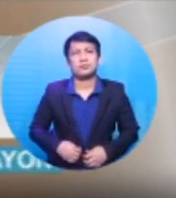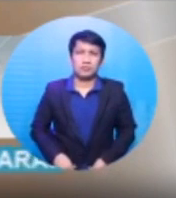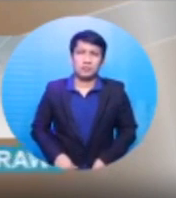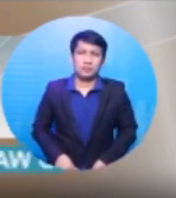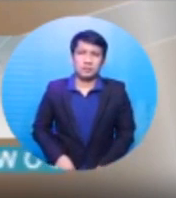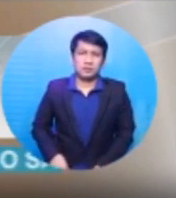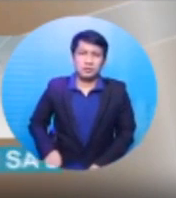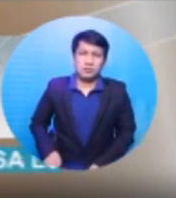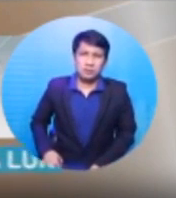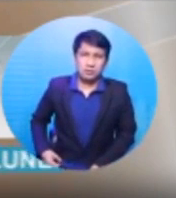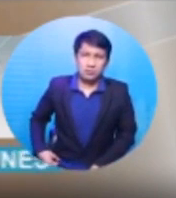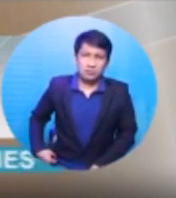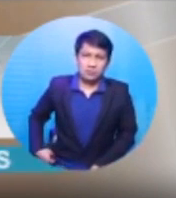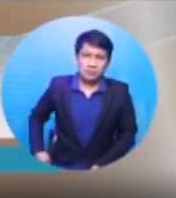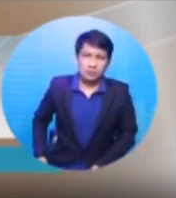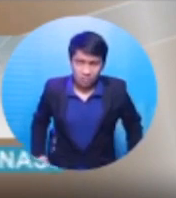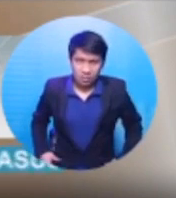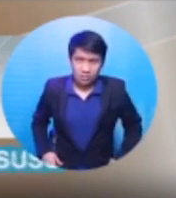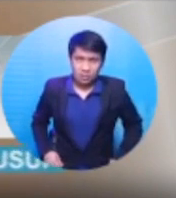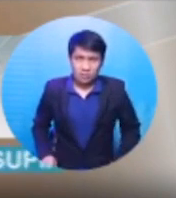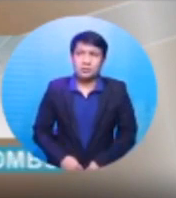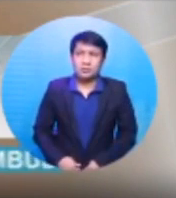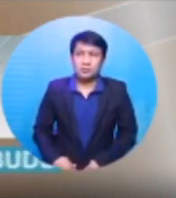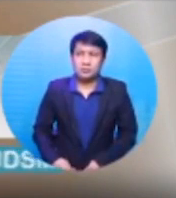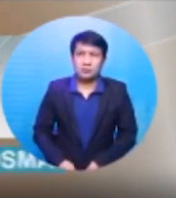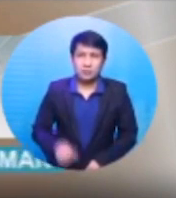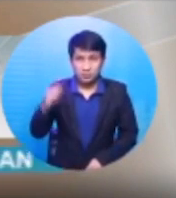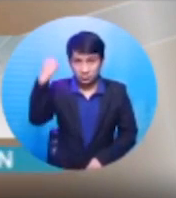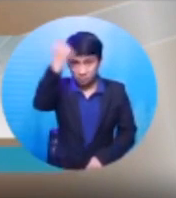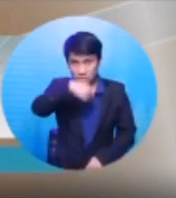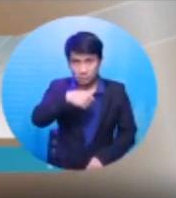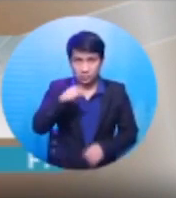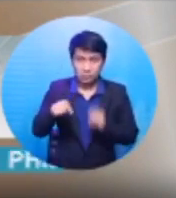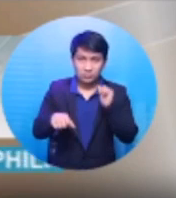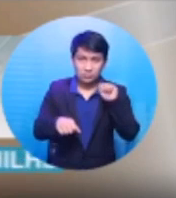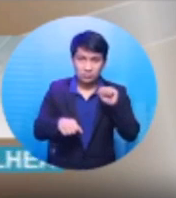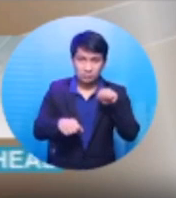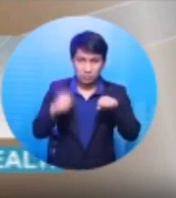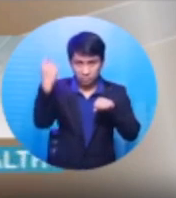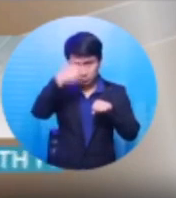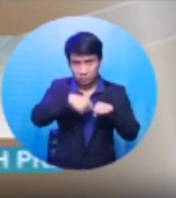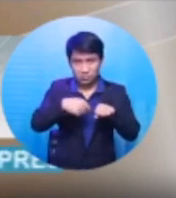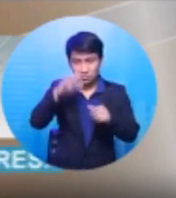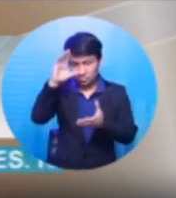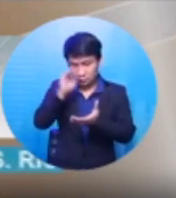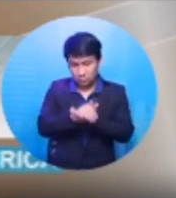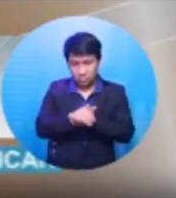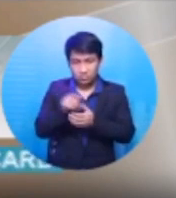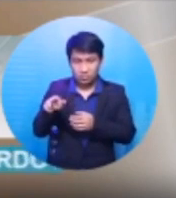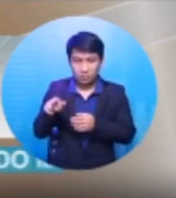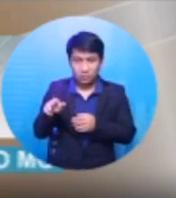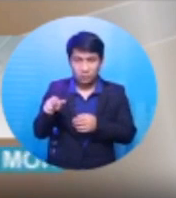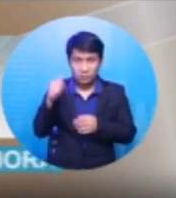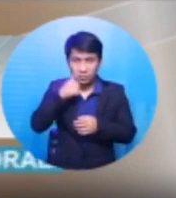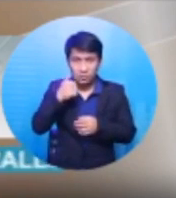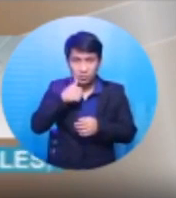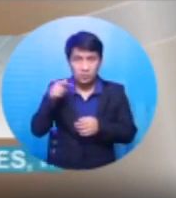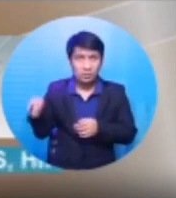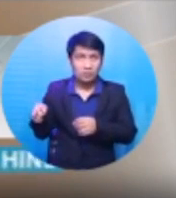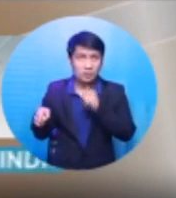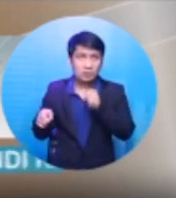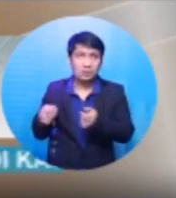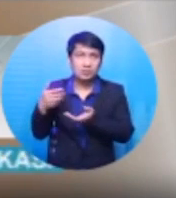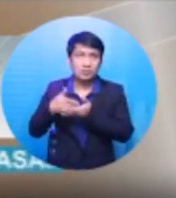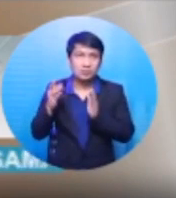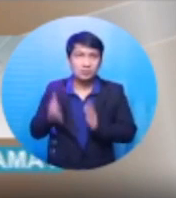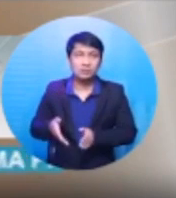siya. Ngayon, sabi mo, graduate na siya, hindi pa? Opo. Nag-graduate na siya. So, ma'am, kung graduate na siya... Yung asawa ko po, graduate na po. Pero kaya yung babae po,